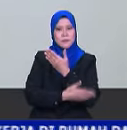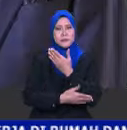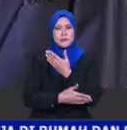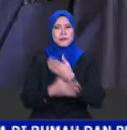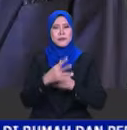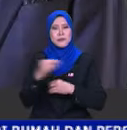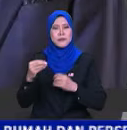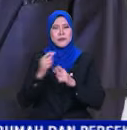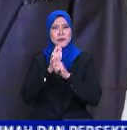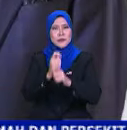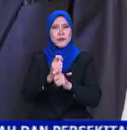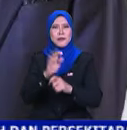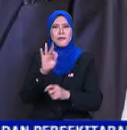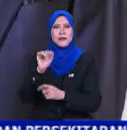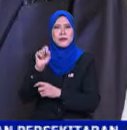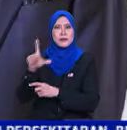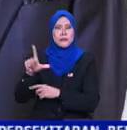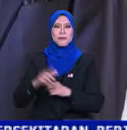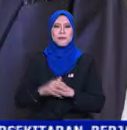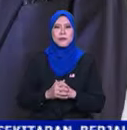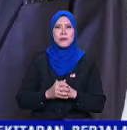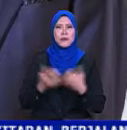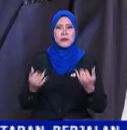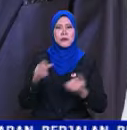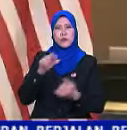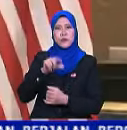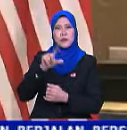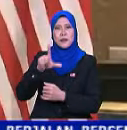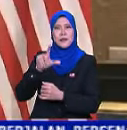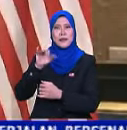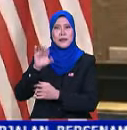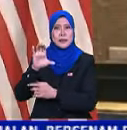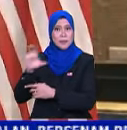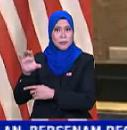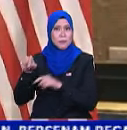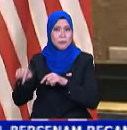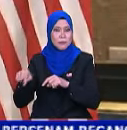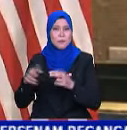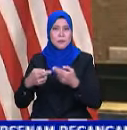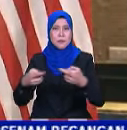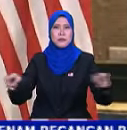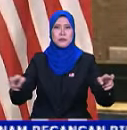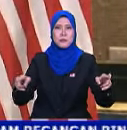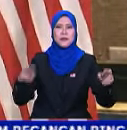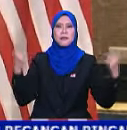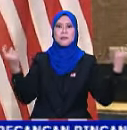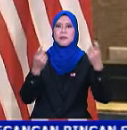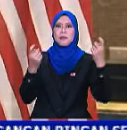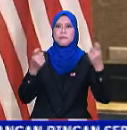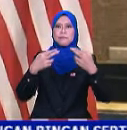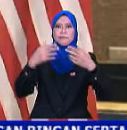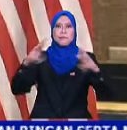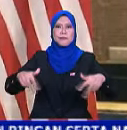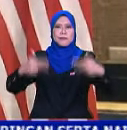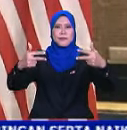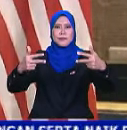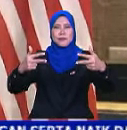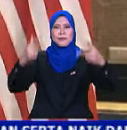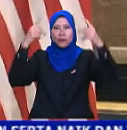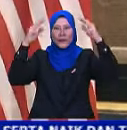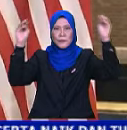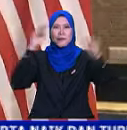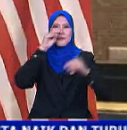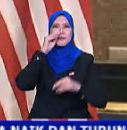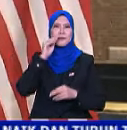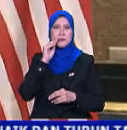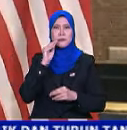resilience. Program GLIC's Mandate Recharge ini dirasmikan dalam majlis secara maya oleh Perdana Menteri Tan Sri